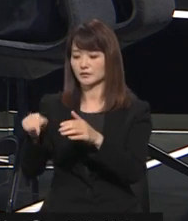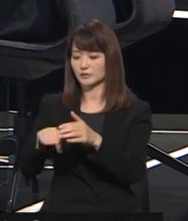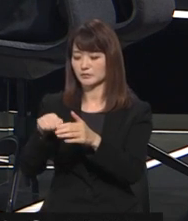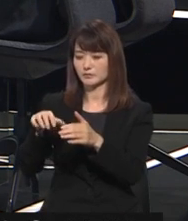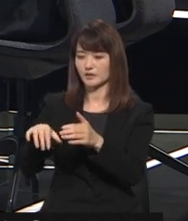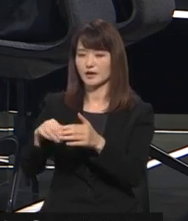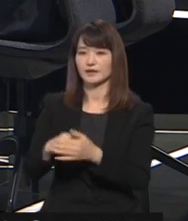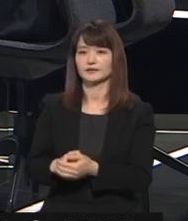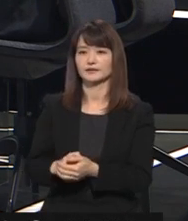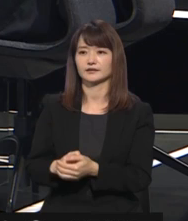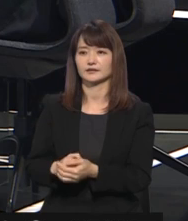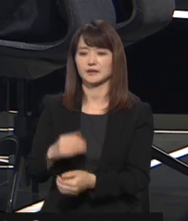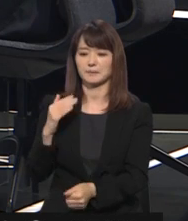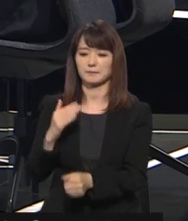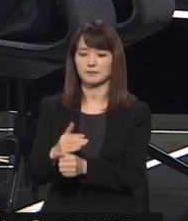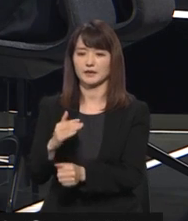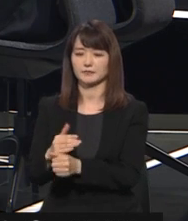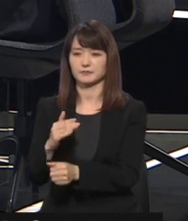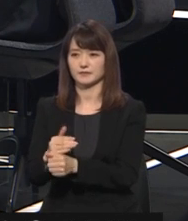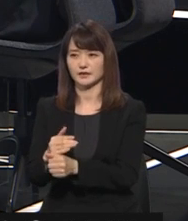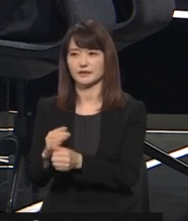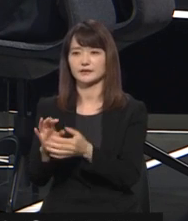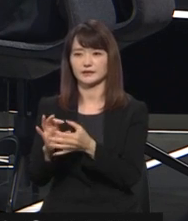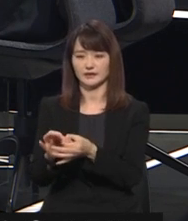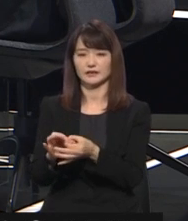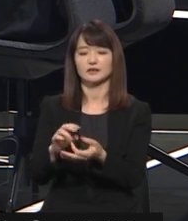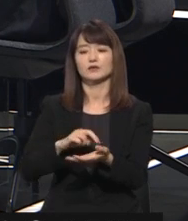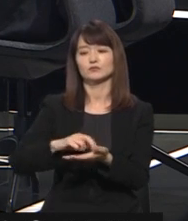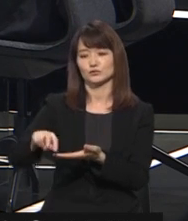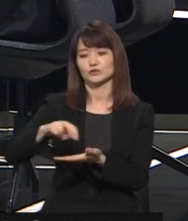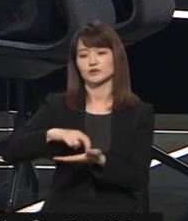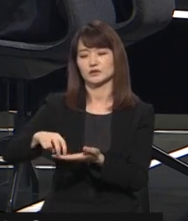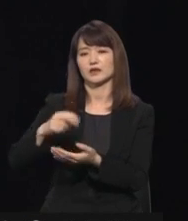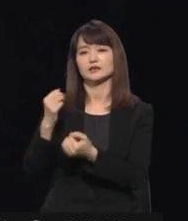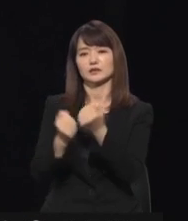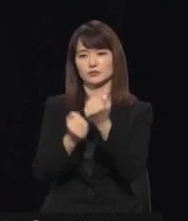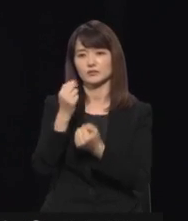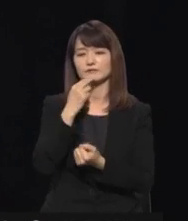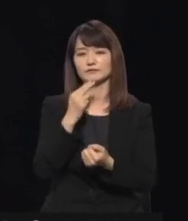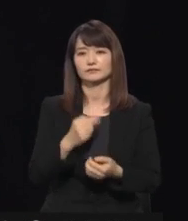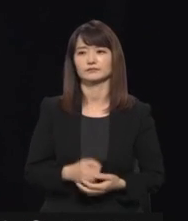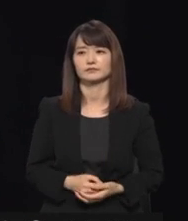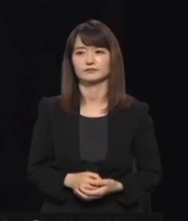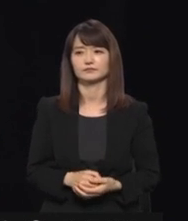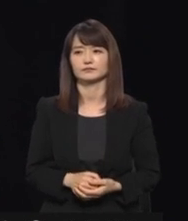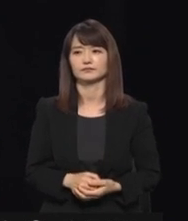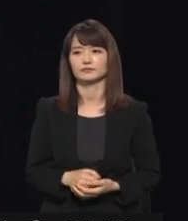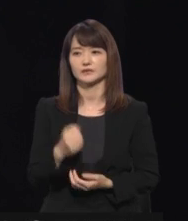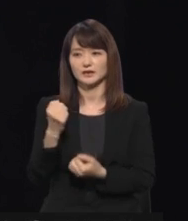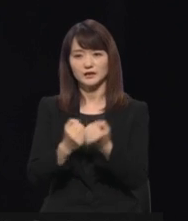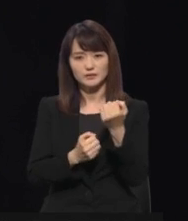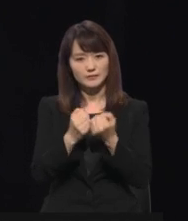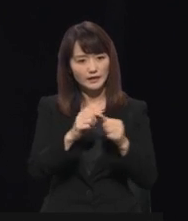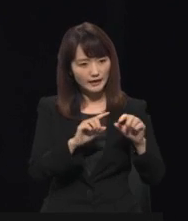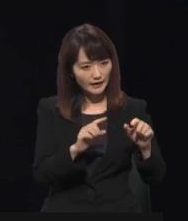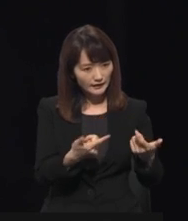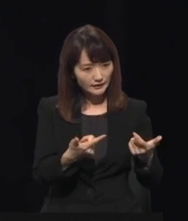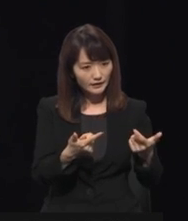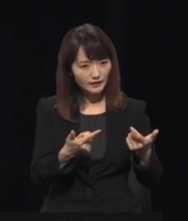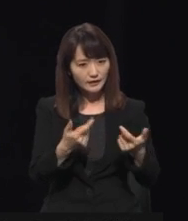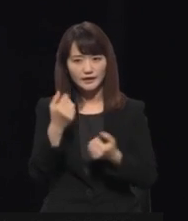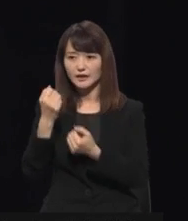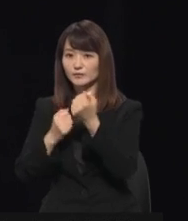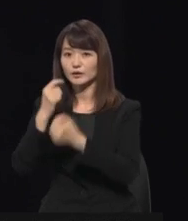유감 표명이 나 어 해명이 없었다 라는 건데 이것을 안 한 걸까요 못한 걸까요